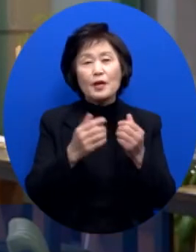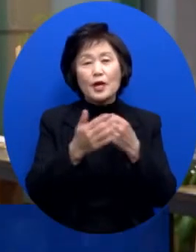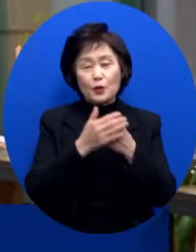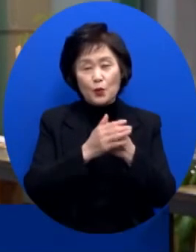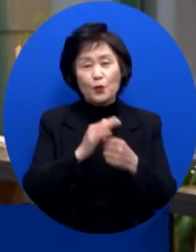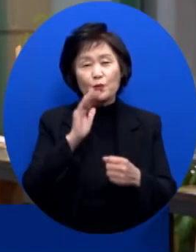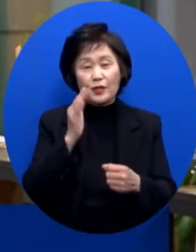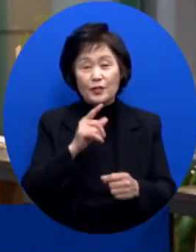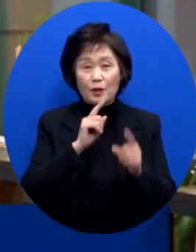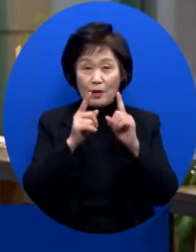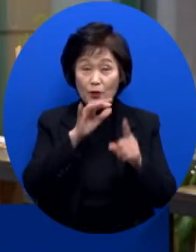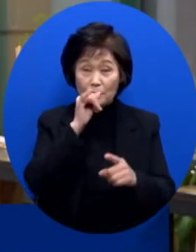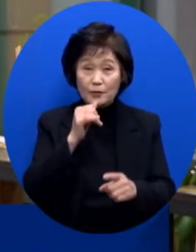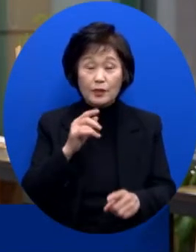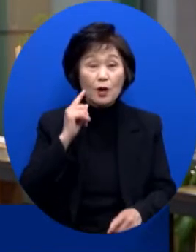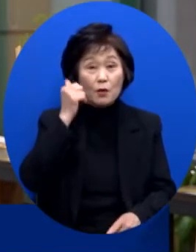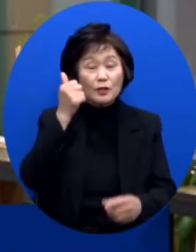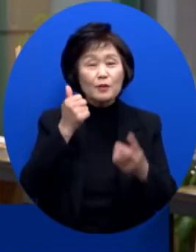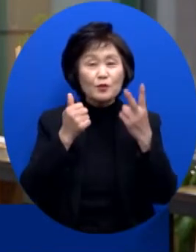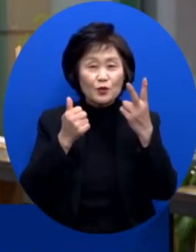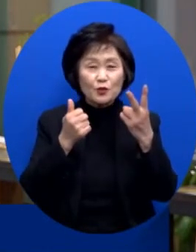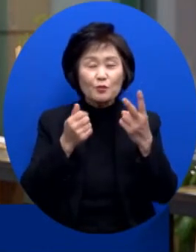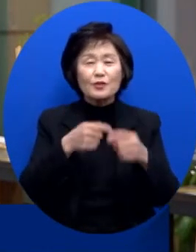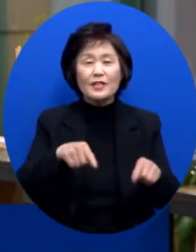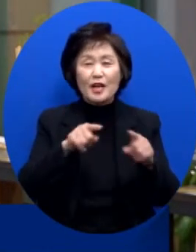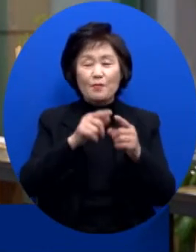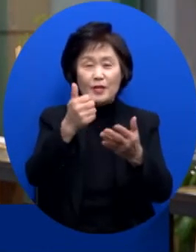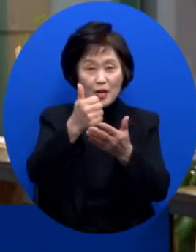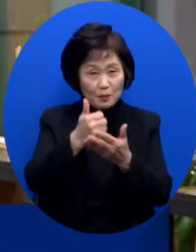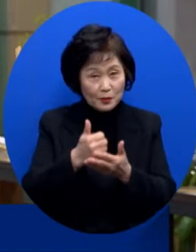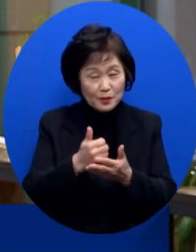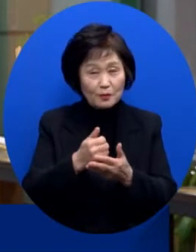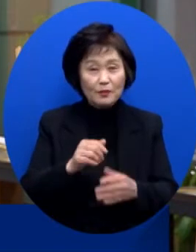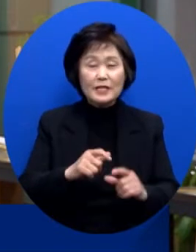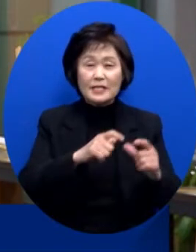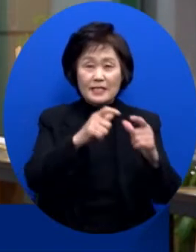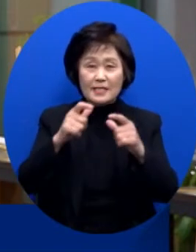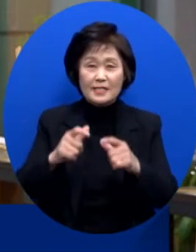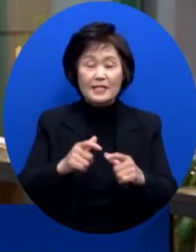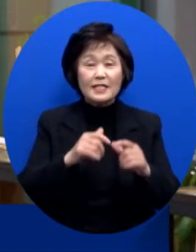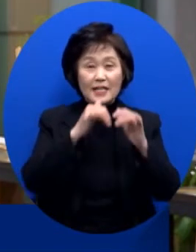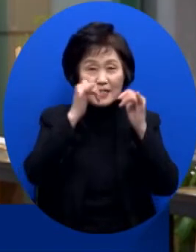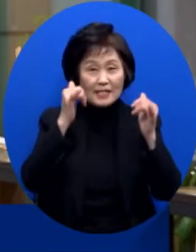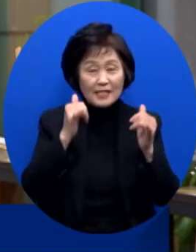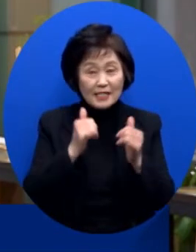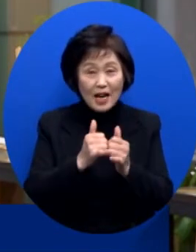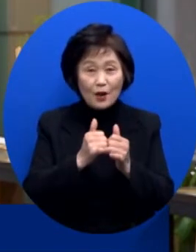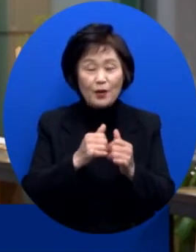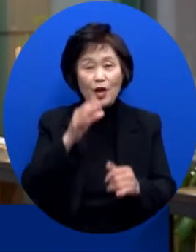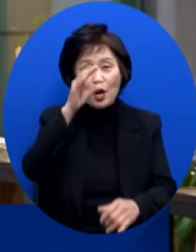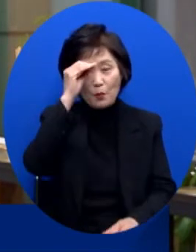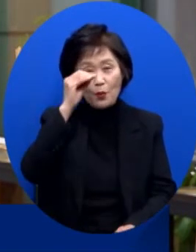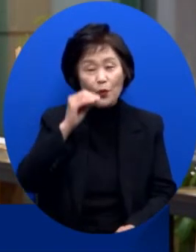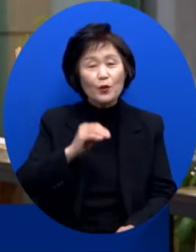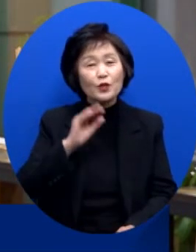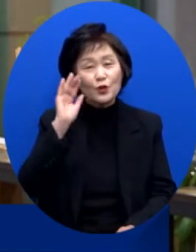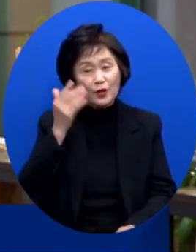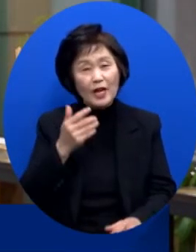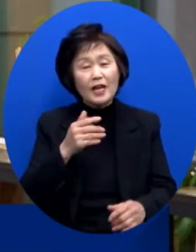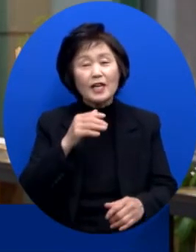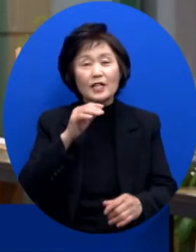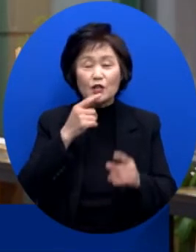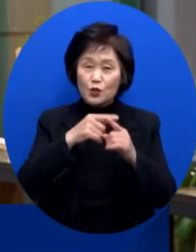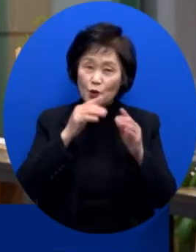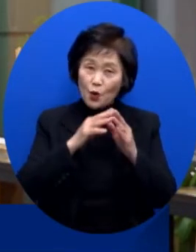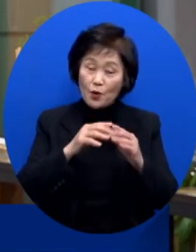두 분을 함께 모시면서 우리가 이 지역사회에 힘이 되는 교회, 또